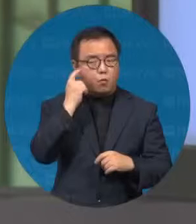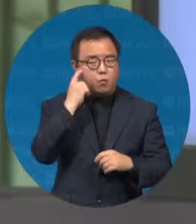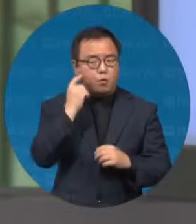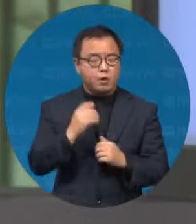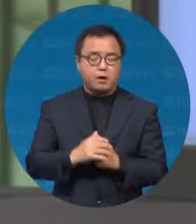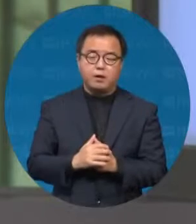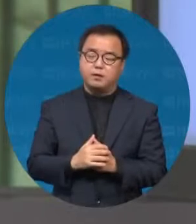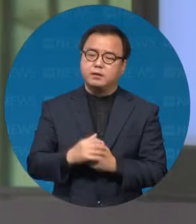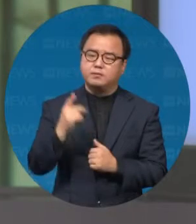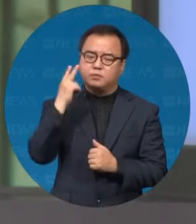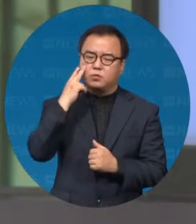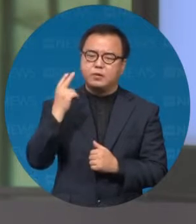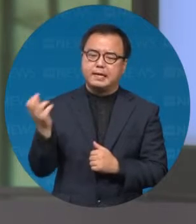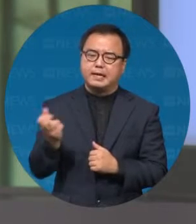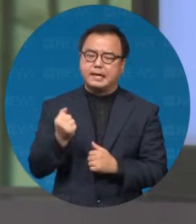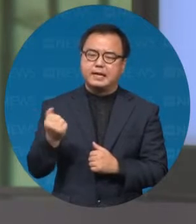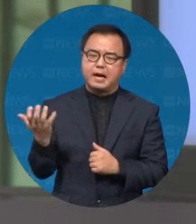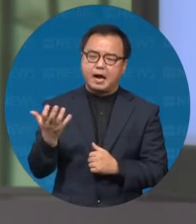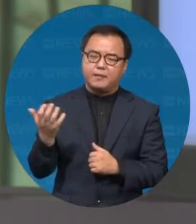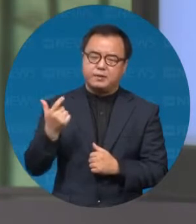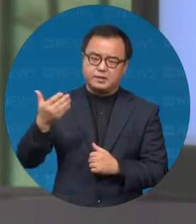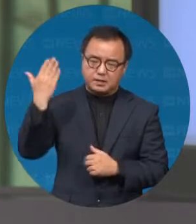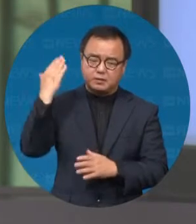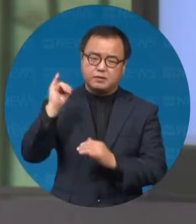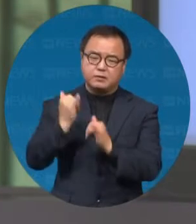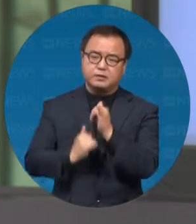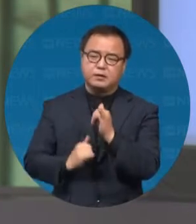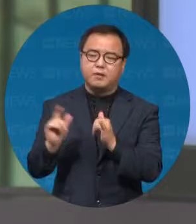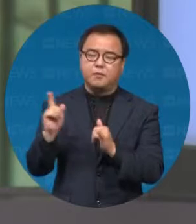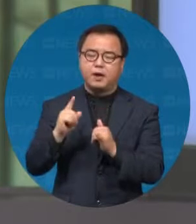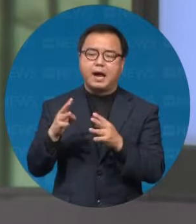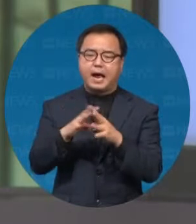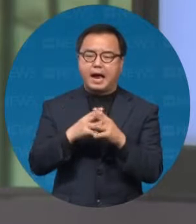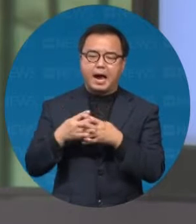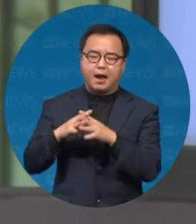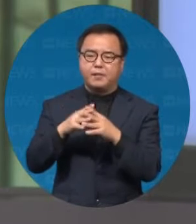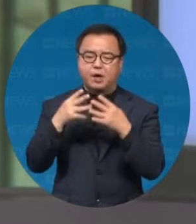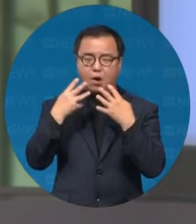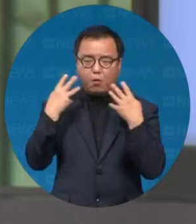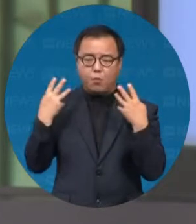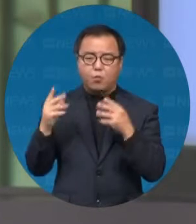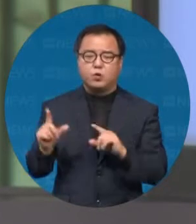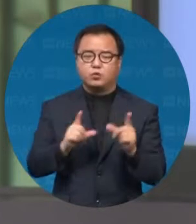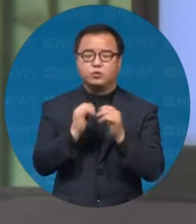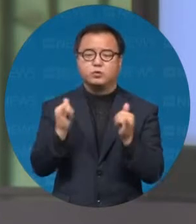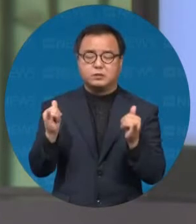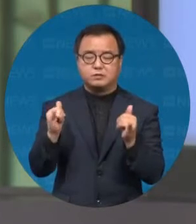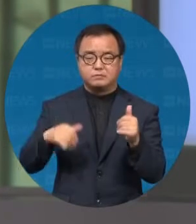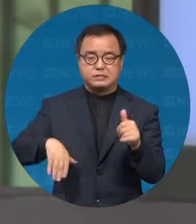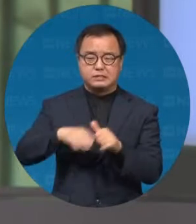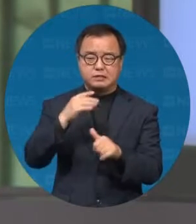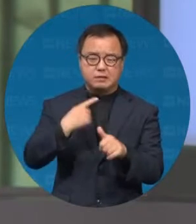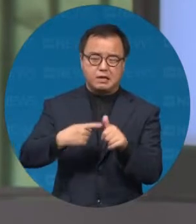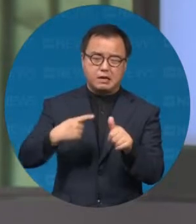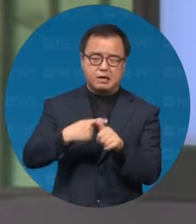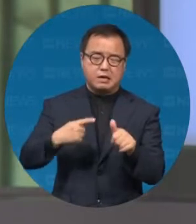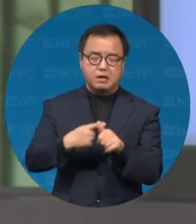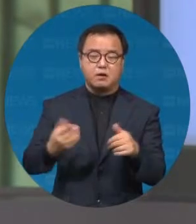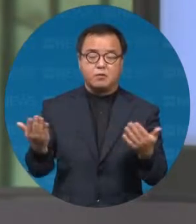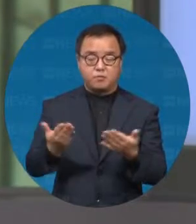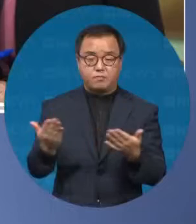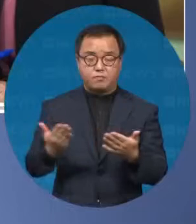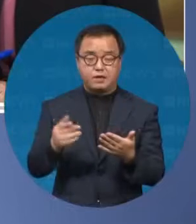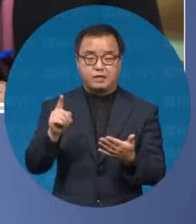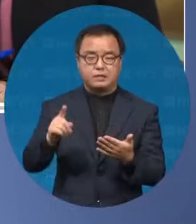뼈아픈 과거 중 하나 능이 바로 아메리카 원주민 학살 사건인데 요래 미국에선 지우고 싶은 노예제 역사가 그대로